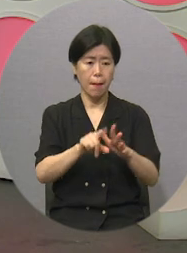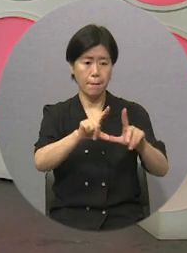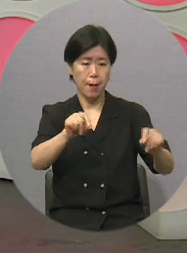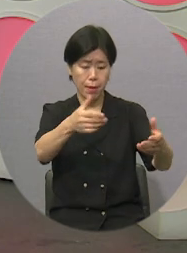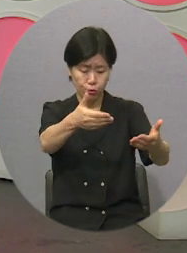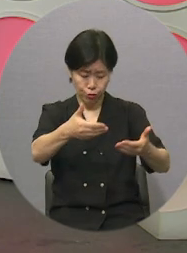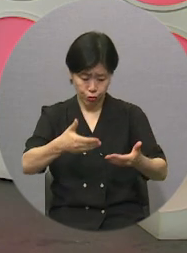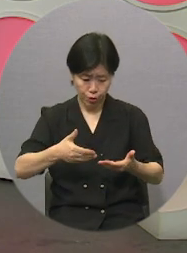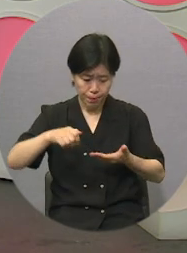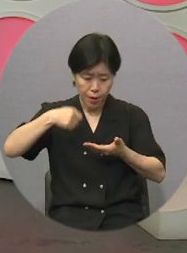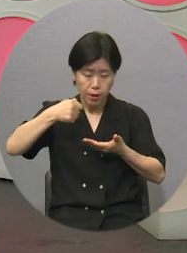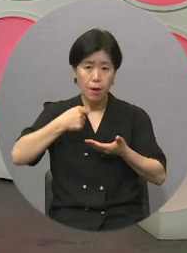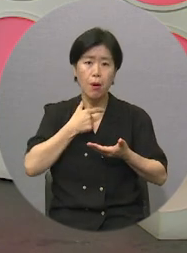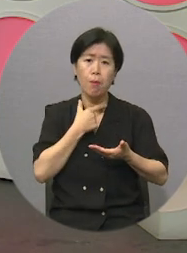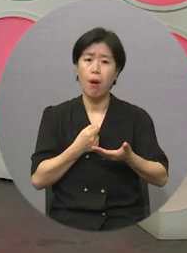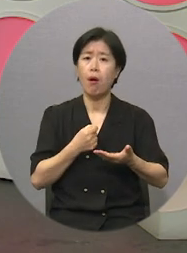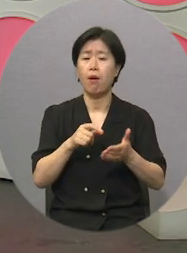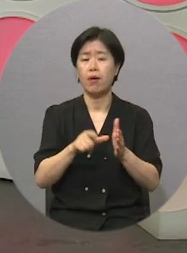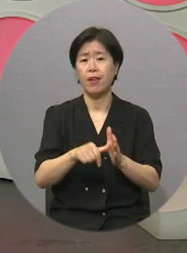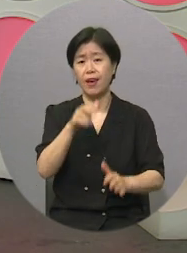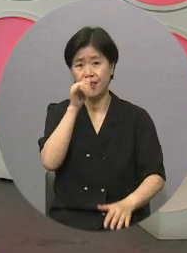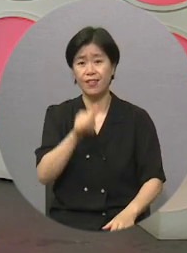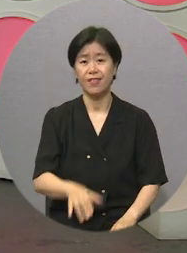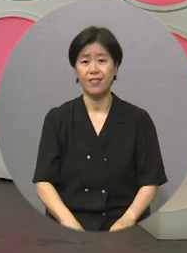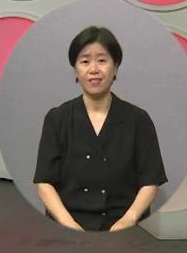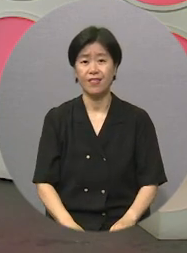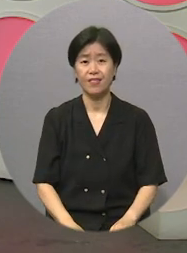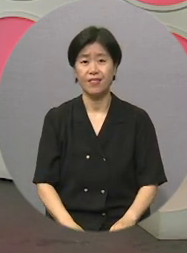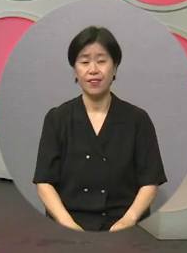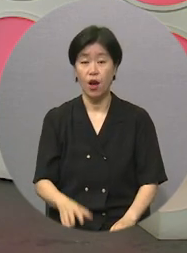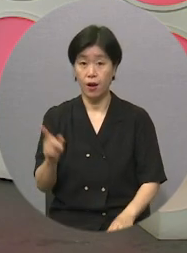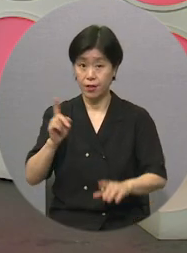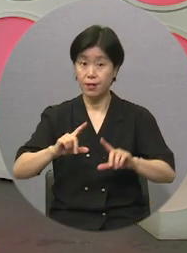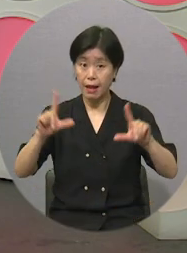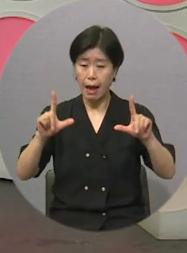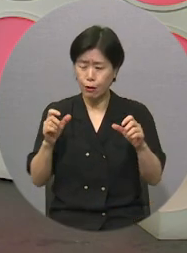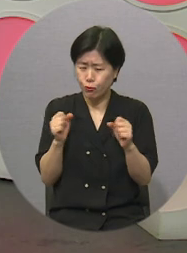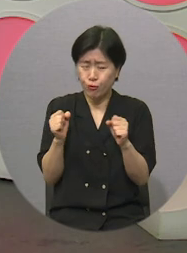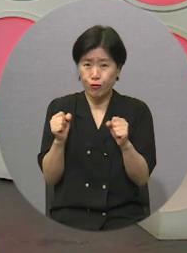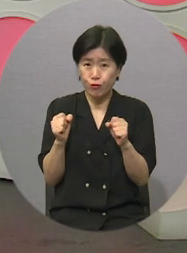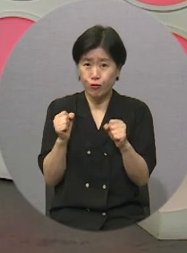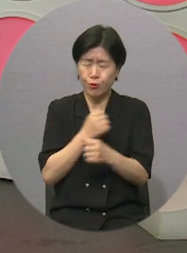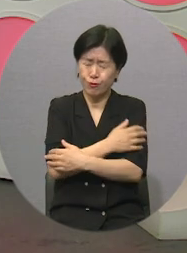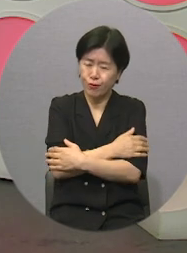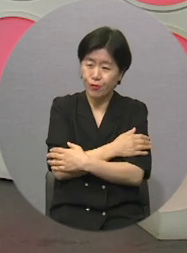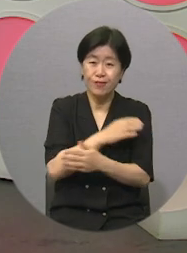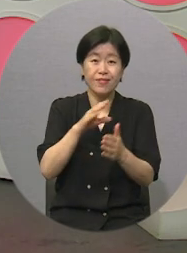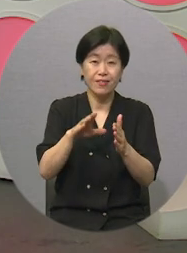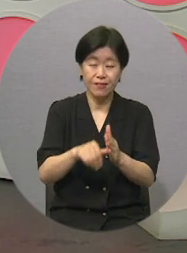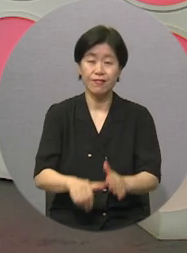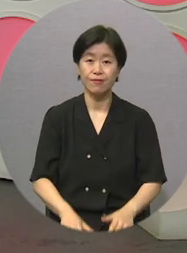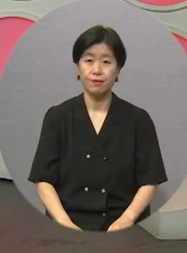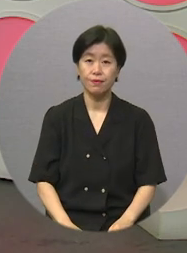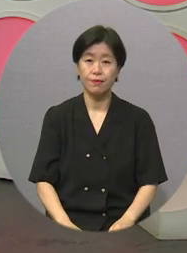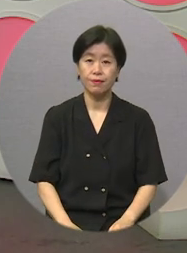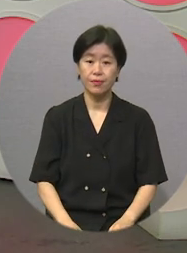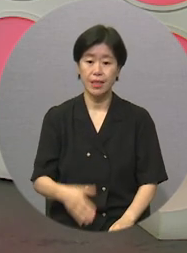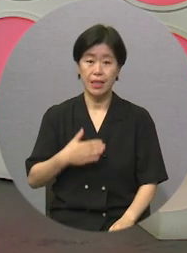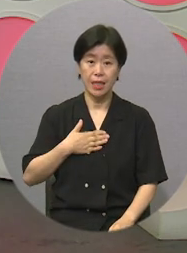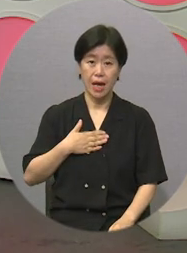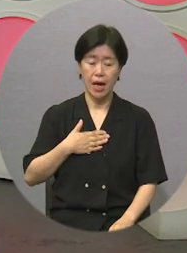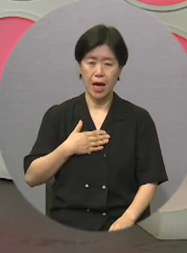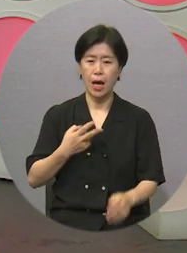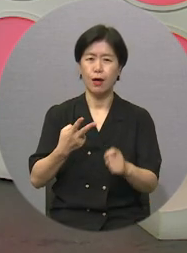차린 밥을 먹고 싶을 때도 있었습니다. 한 번은 어느 추운 겨울날이었는데요. 둘째를